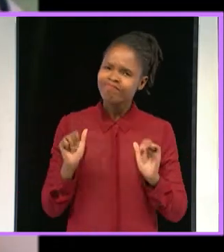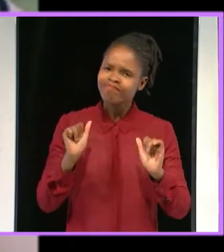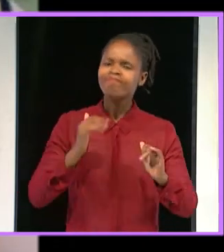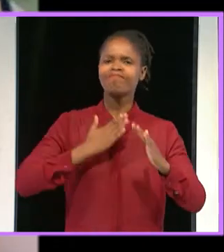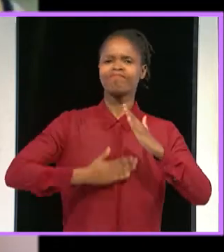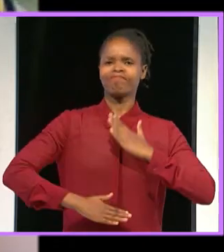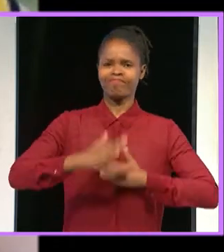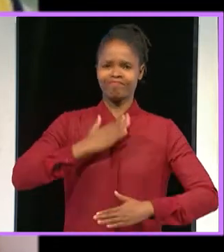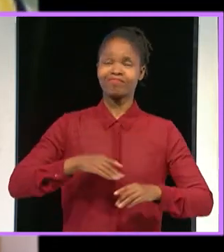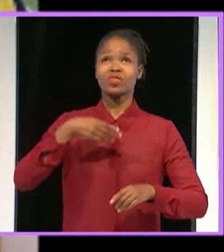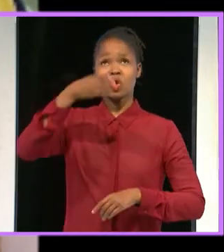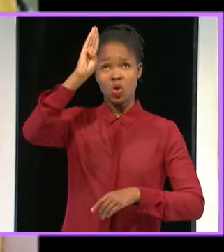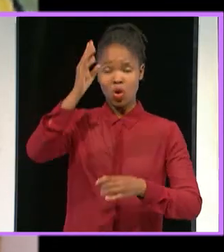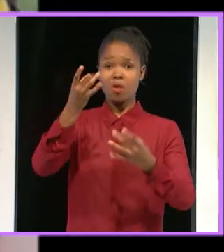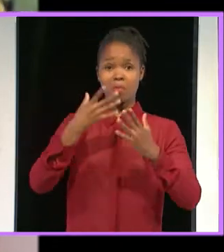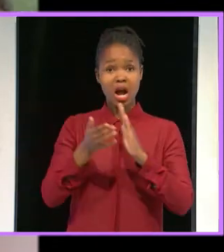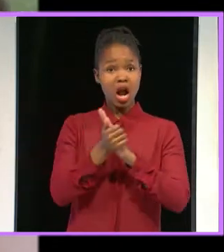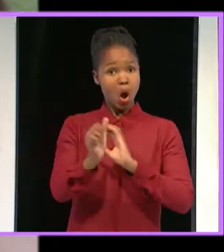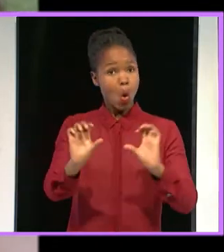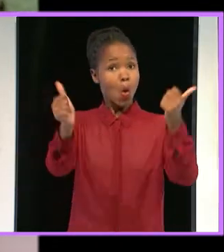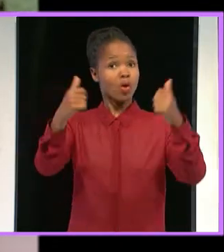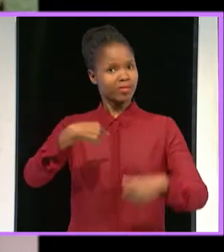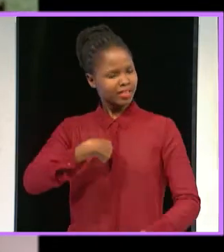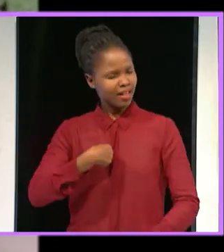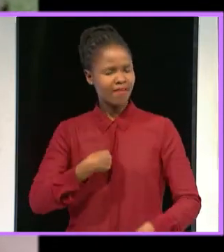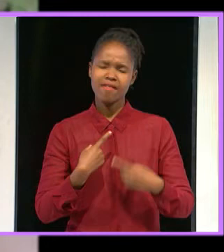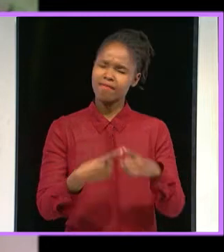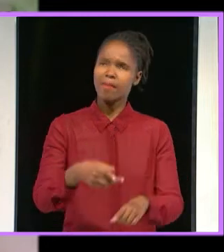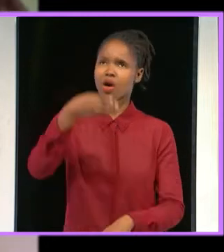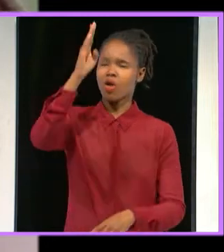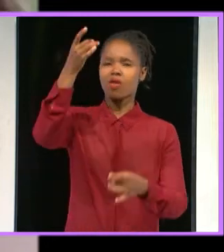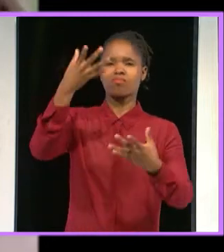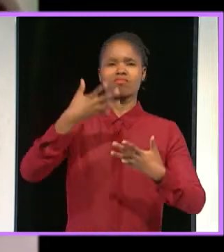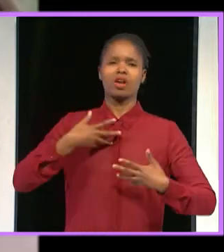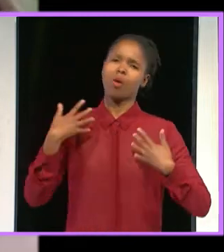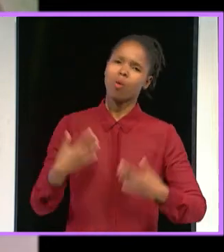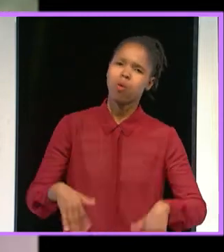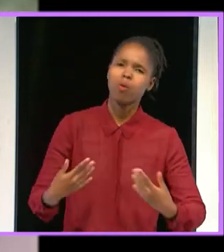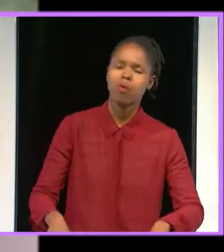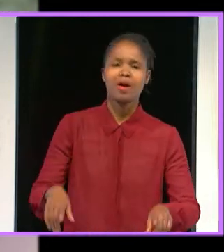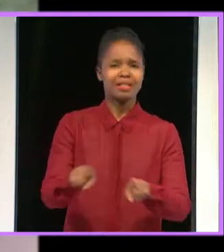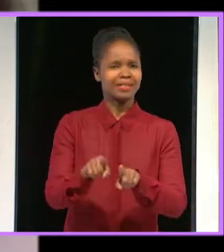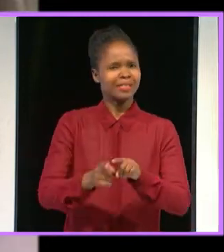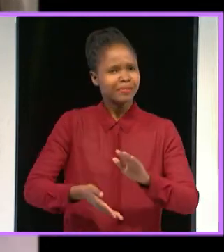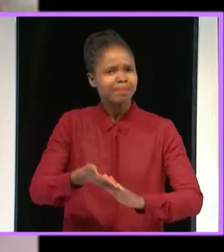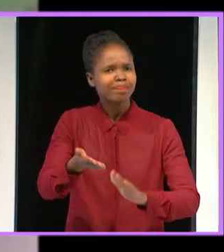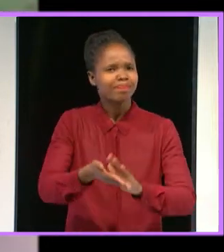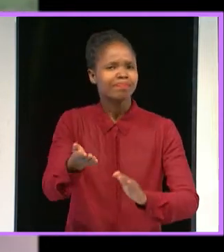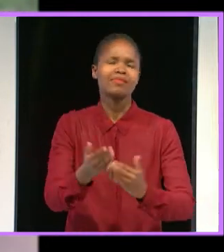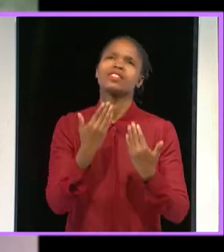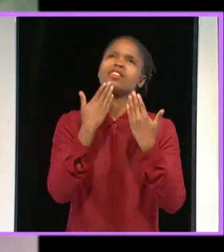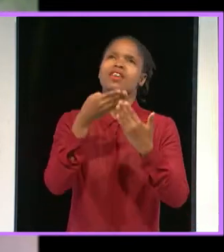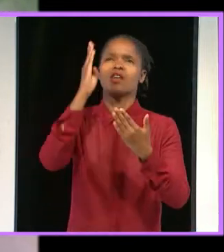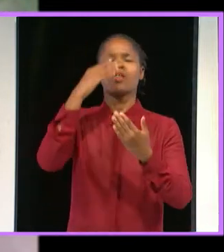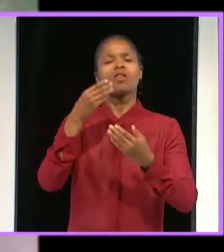aan daai moeilike tye ook, en aan daai tye wat ek miskien nie gedink het so gaan hierdie beserings kom nie, en toe kom jy vir my hierdie